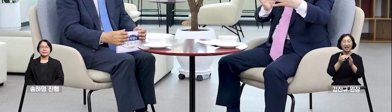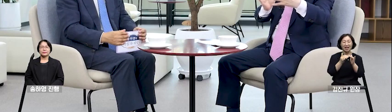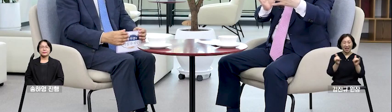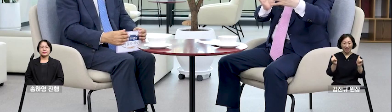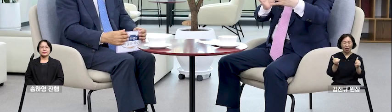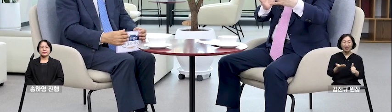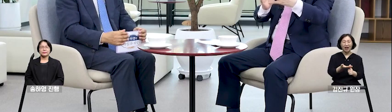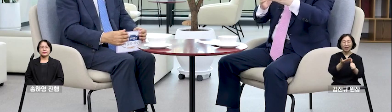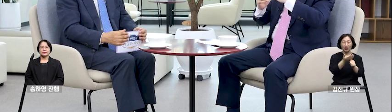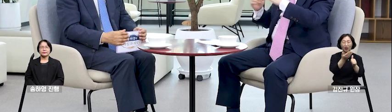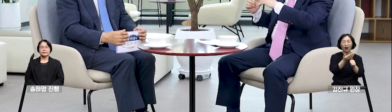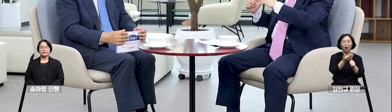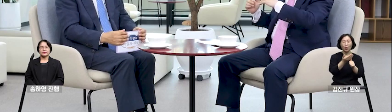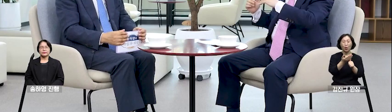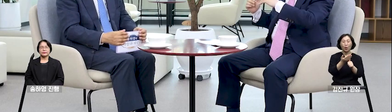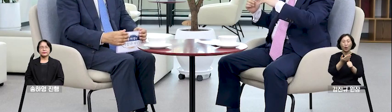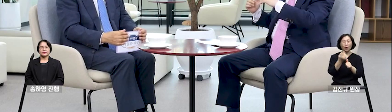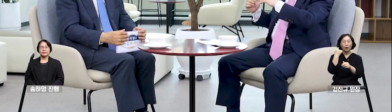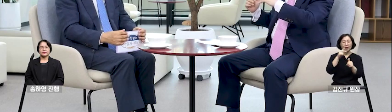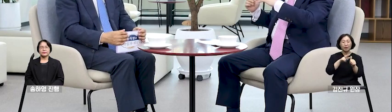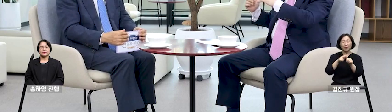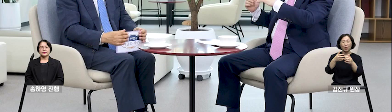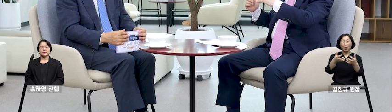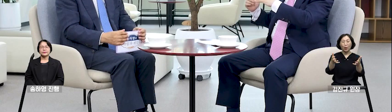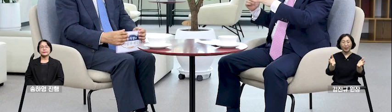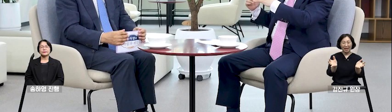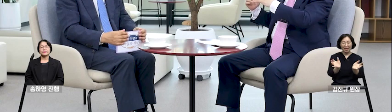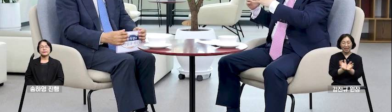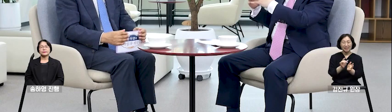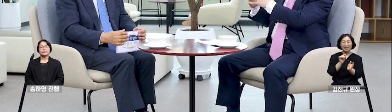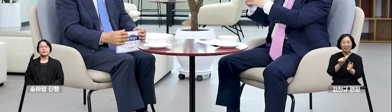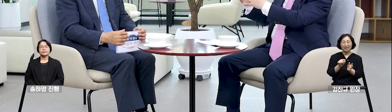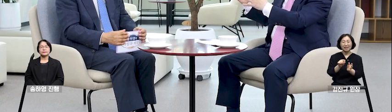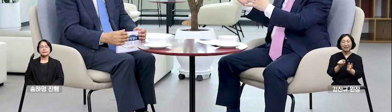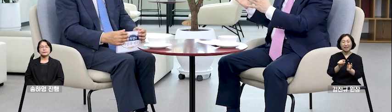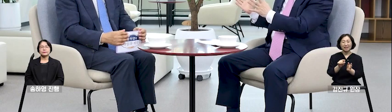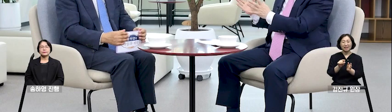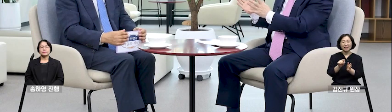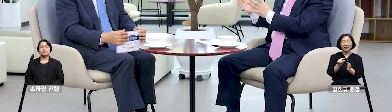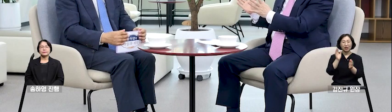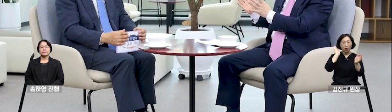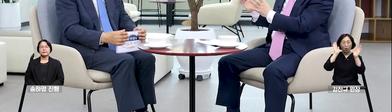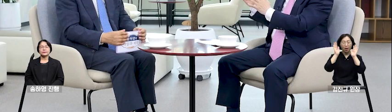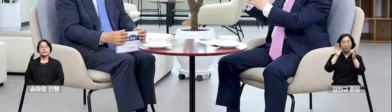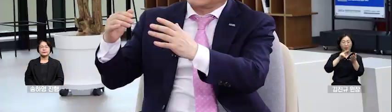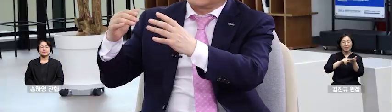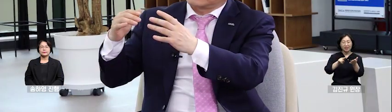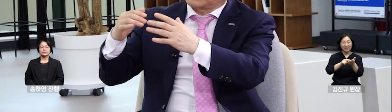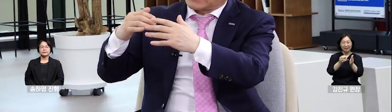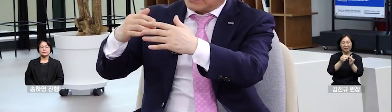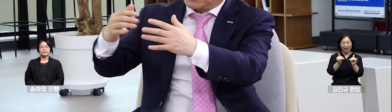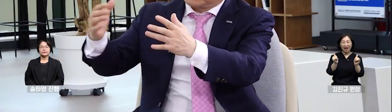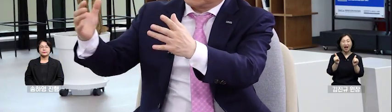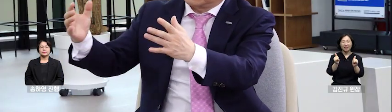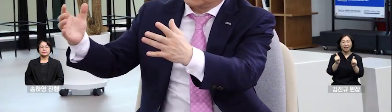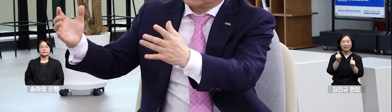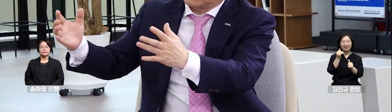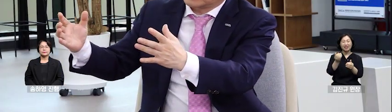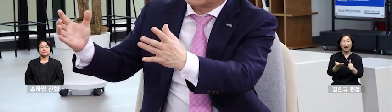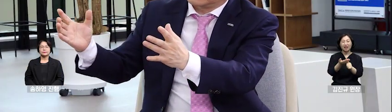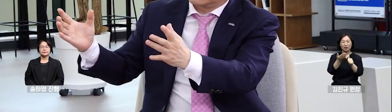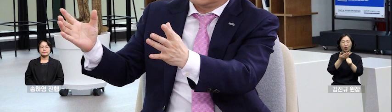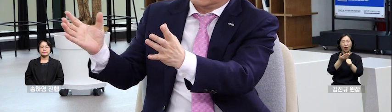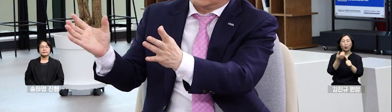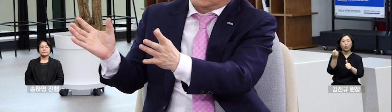부분 그 다음에 이제 콘텐츠 좁은 초 의원 점에 소위 말해 웹툰 작가들 양성하는 부분 그 다음에 게임 기업들도